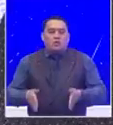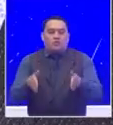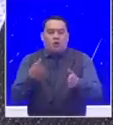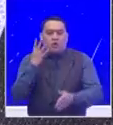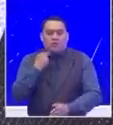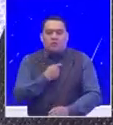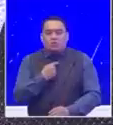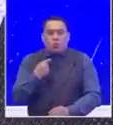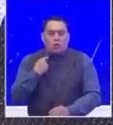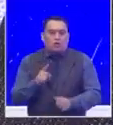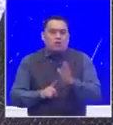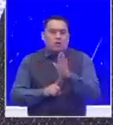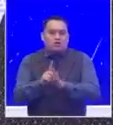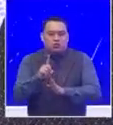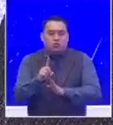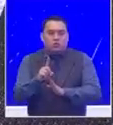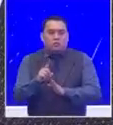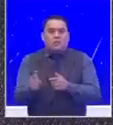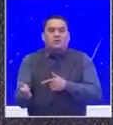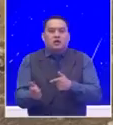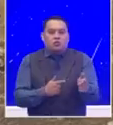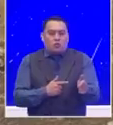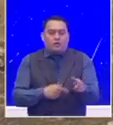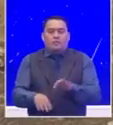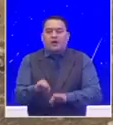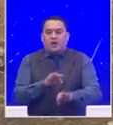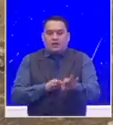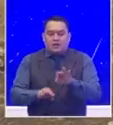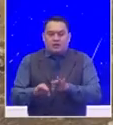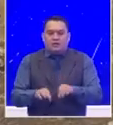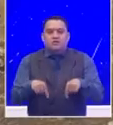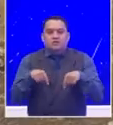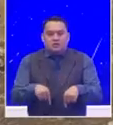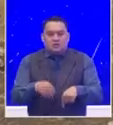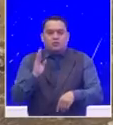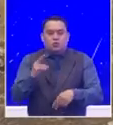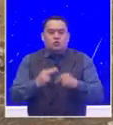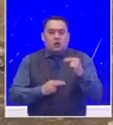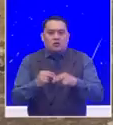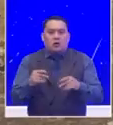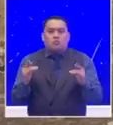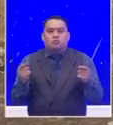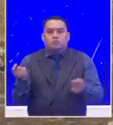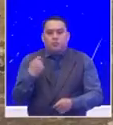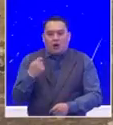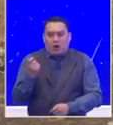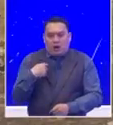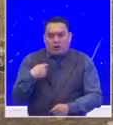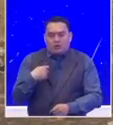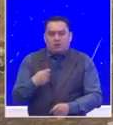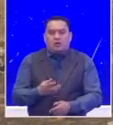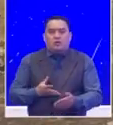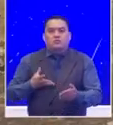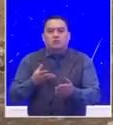этом году уже начнется, сейчас у него идет подготовка проекта. Кроме этого, здесь намечается строительство общественной бани, тоже через